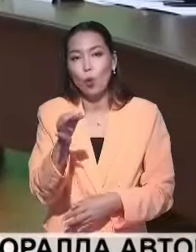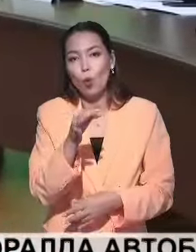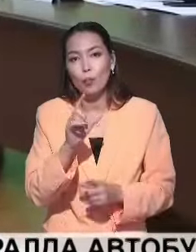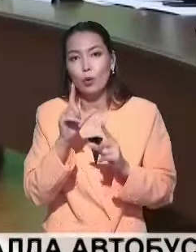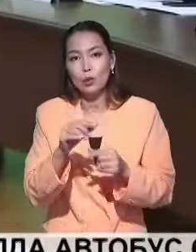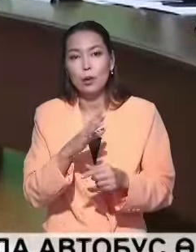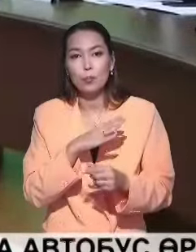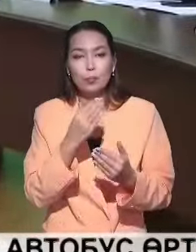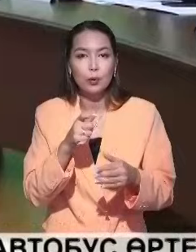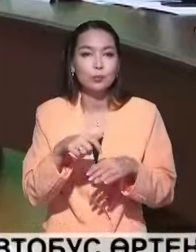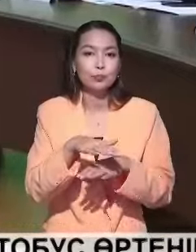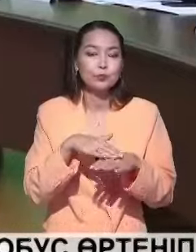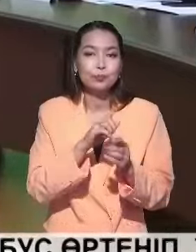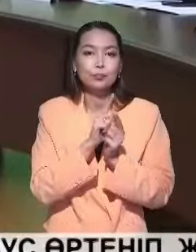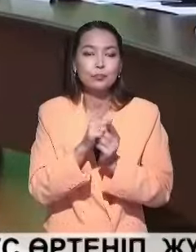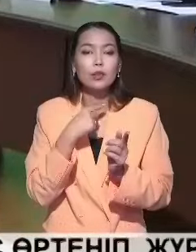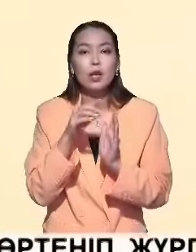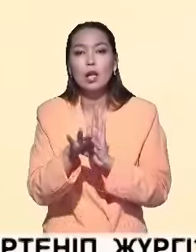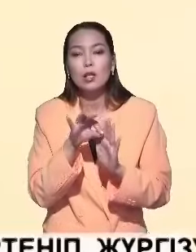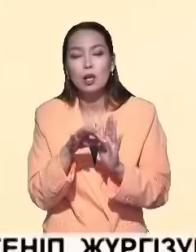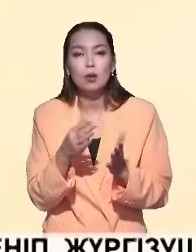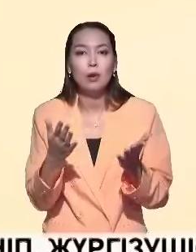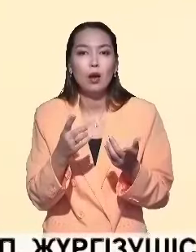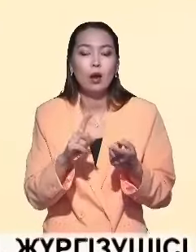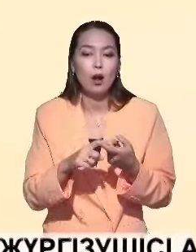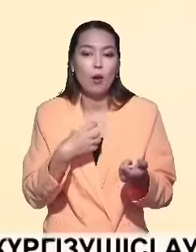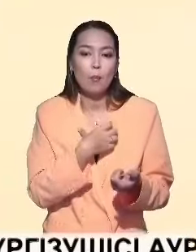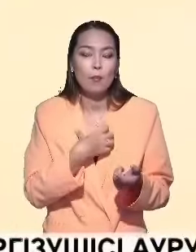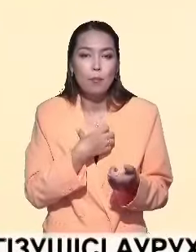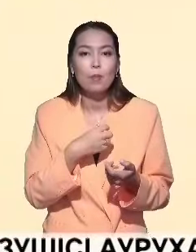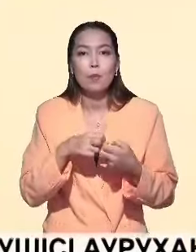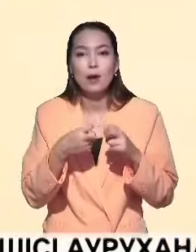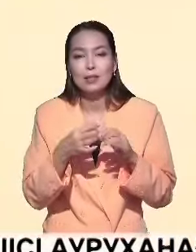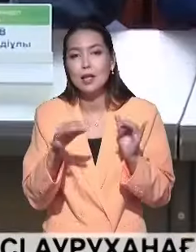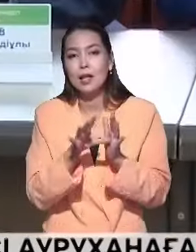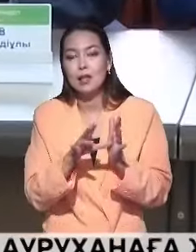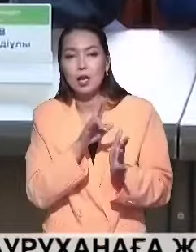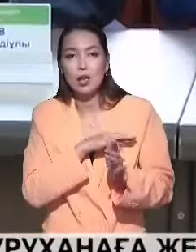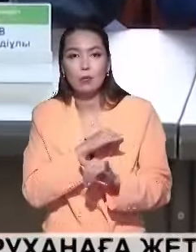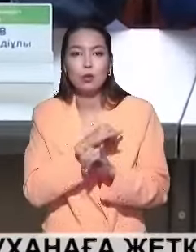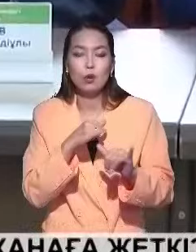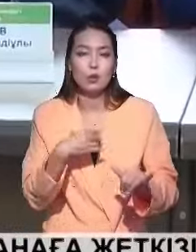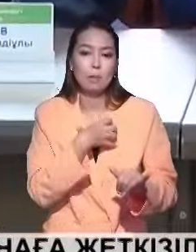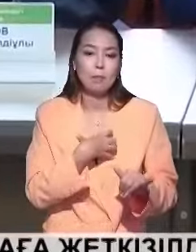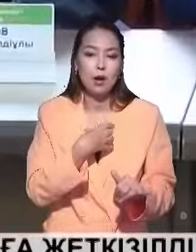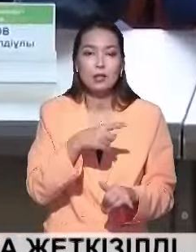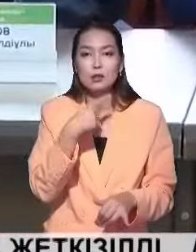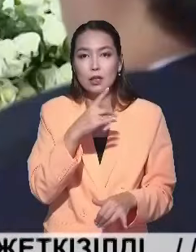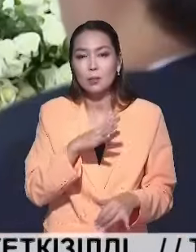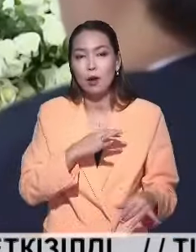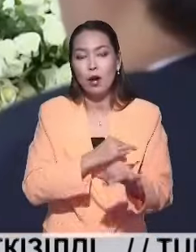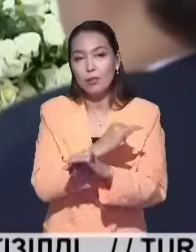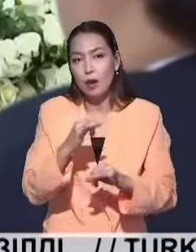өңір жұртшылығымен алдағы референдумға қатысты өзекті мәселелерді және энергетика саласын дамыту перспективаларын талқылады. Сапар